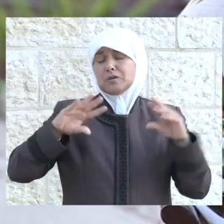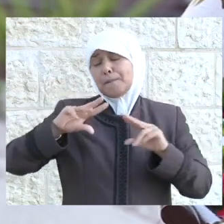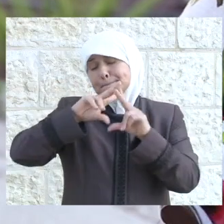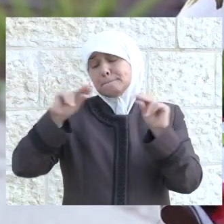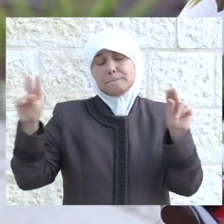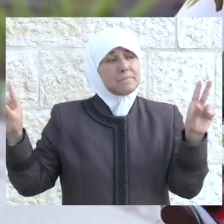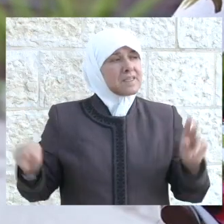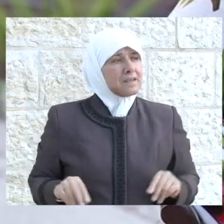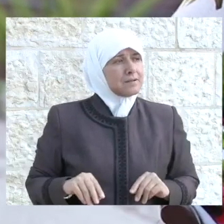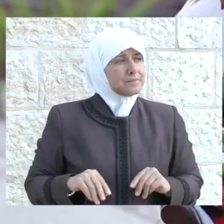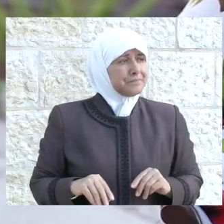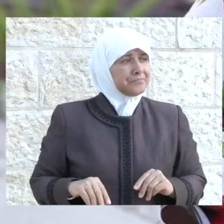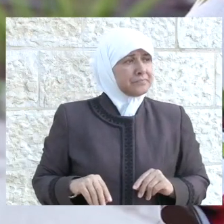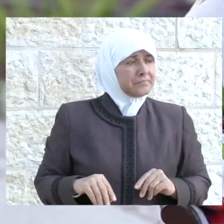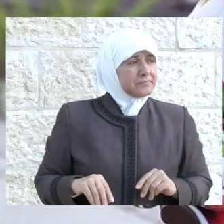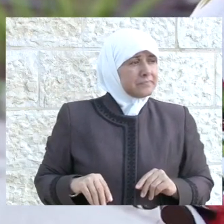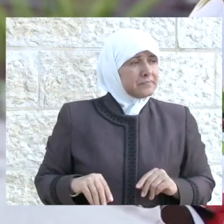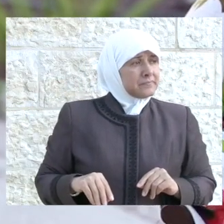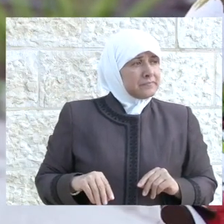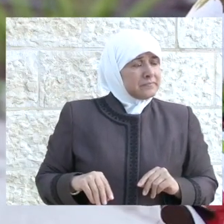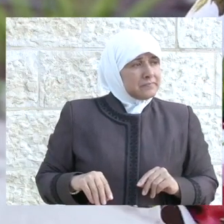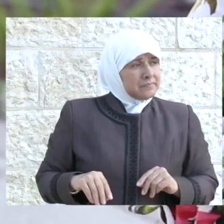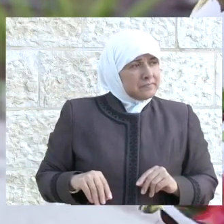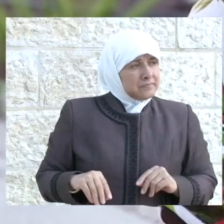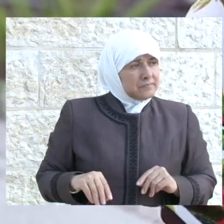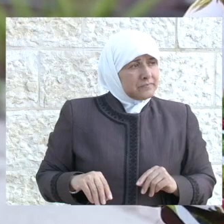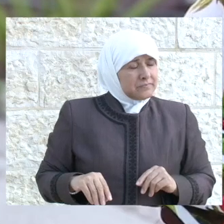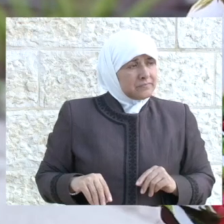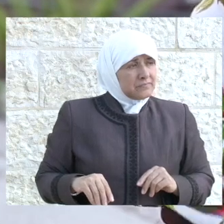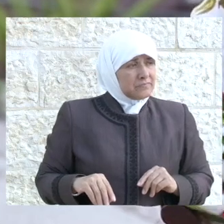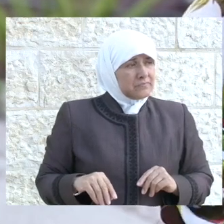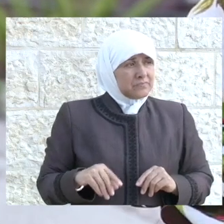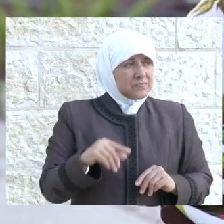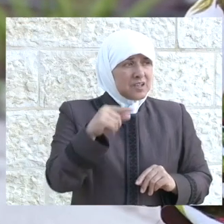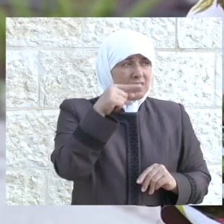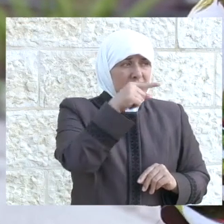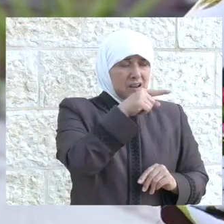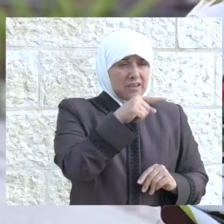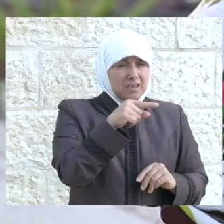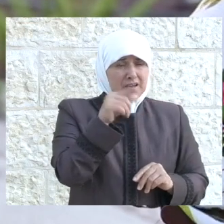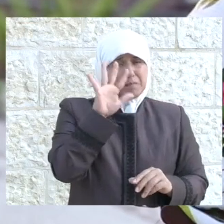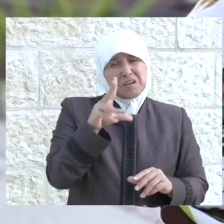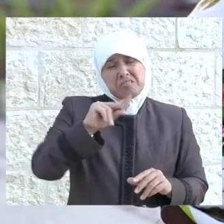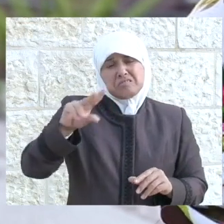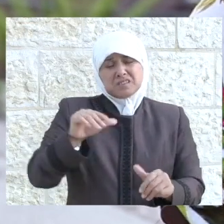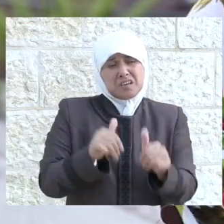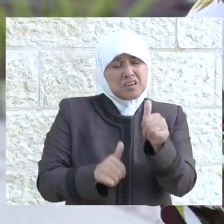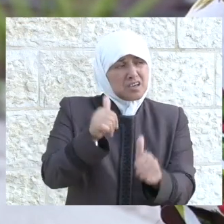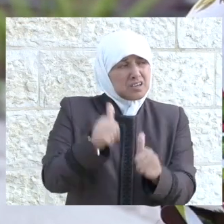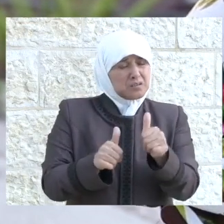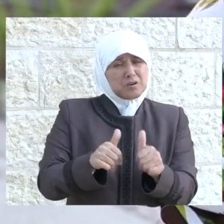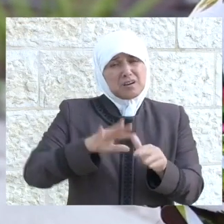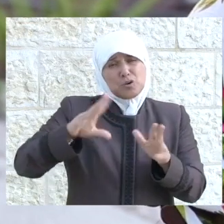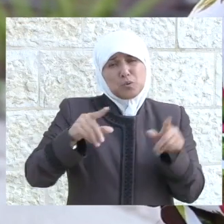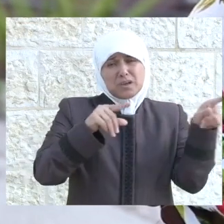أول إشي عملت فحص مهني ولقيت إنه أكثر إشي تطابق مع شخصيته في علم النفس. ثاني إشي